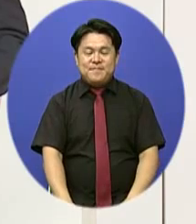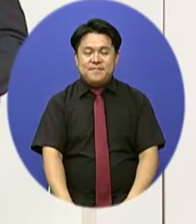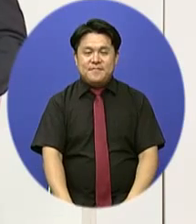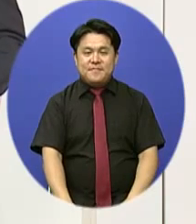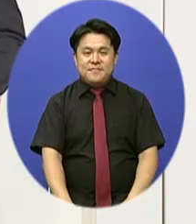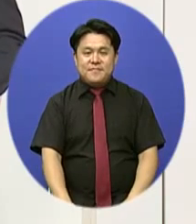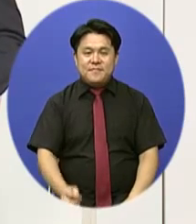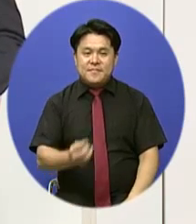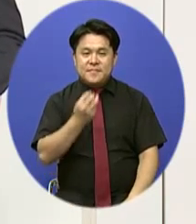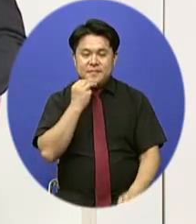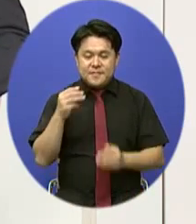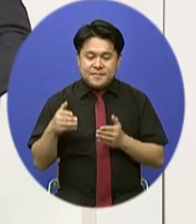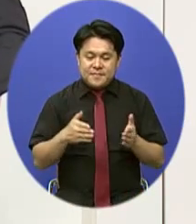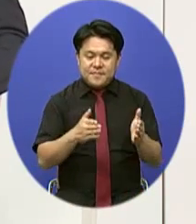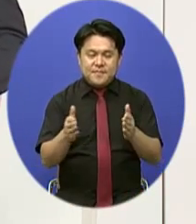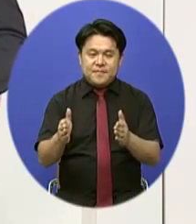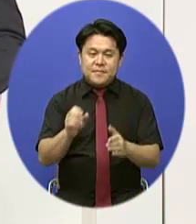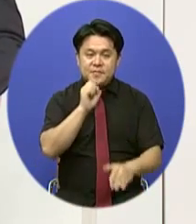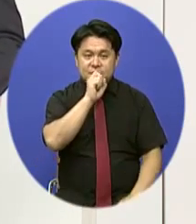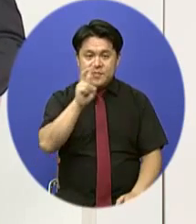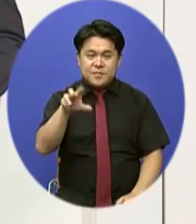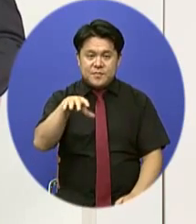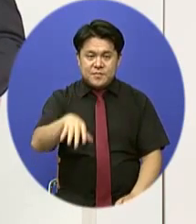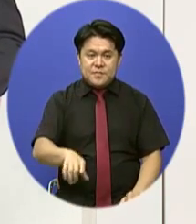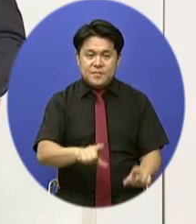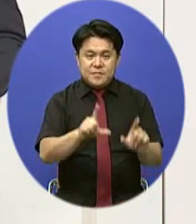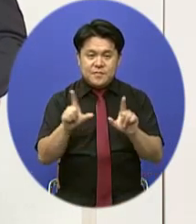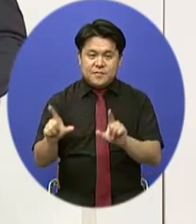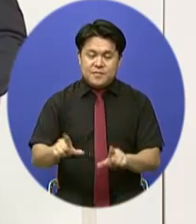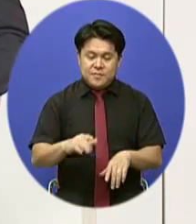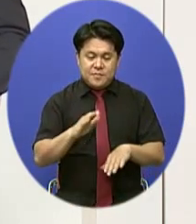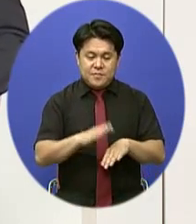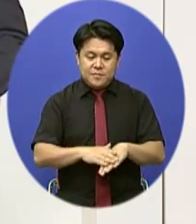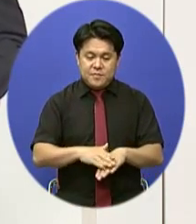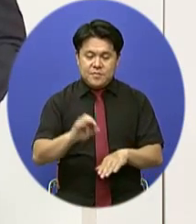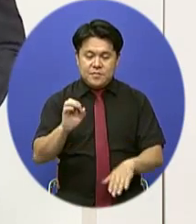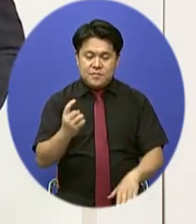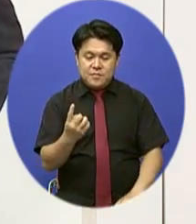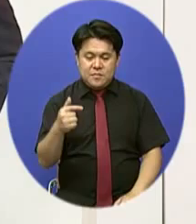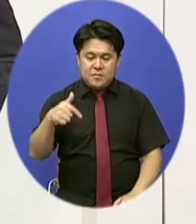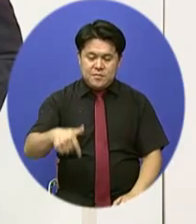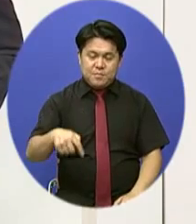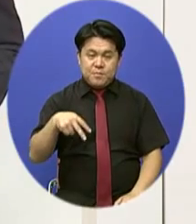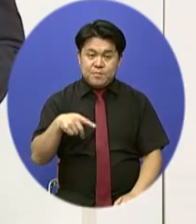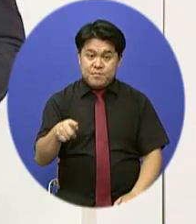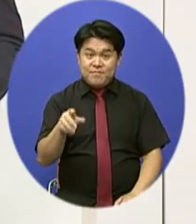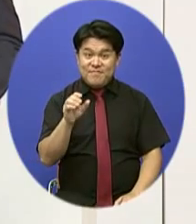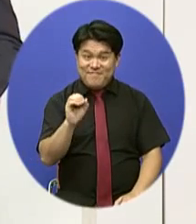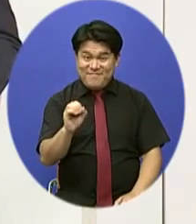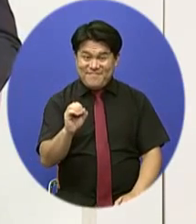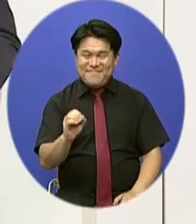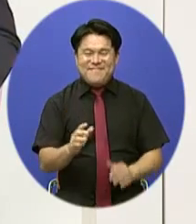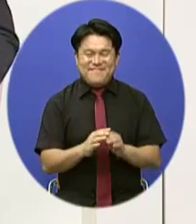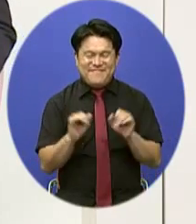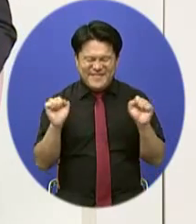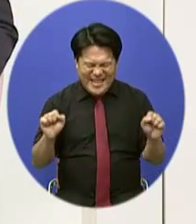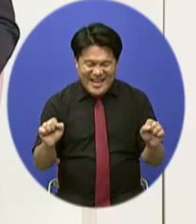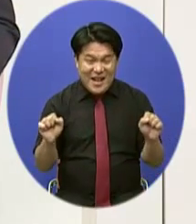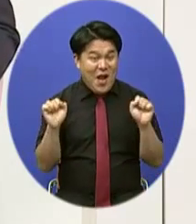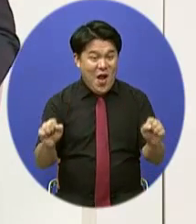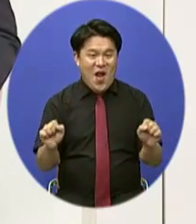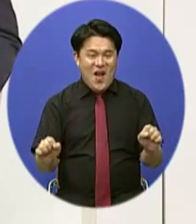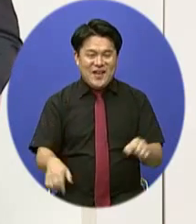자, 경기도 용인에 사시는 네? 손옥성님 모셔보겠습니다. 안녕하세요. 예, 네, 안녕하세요.